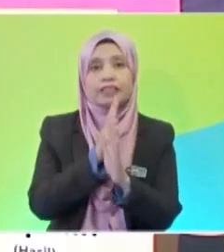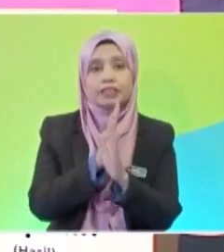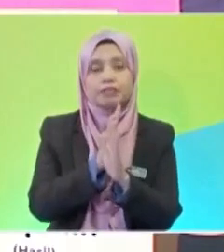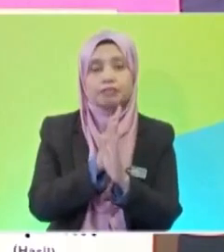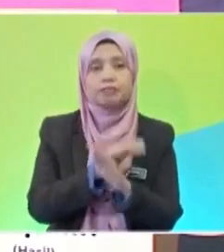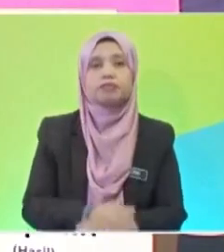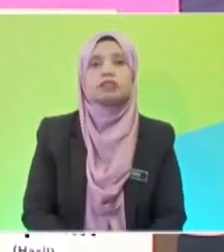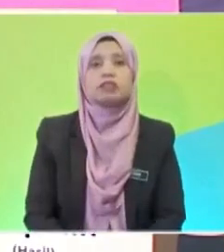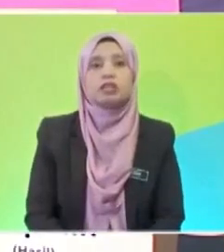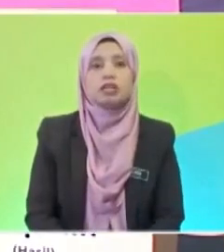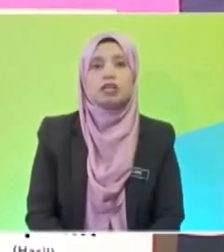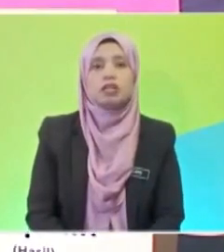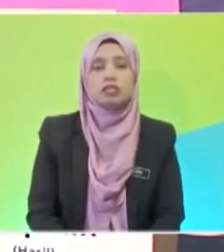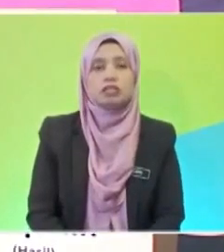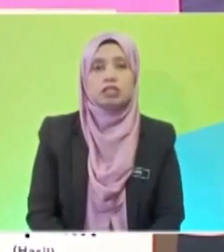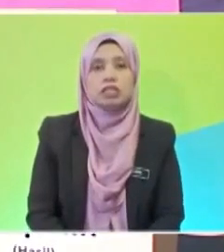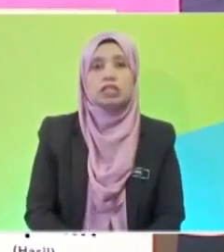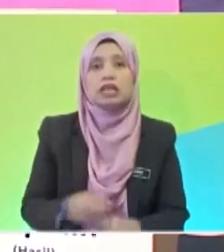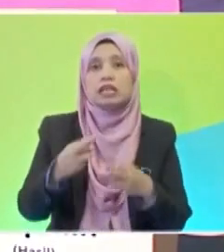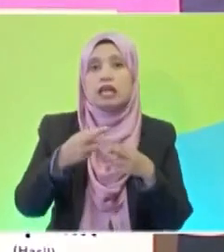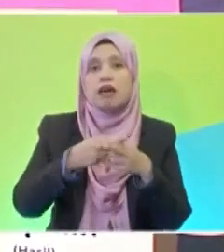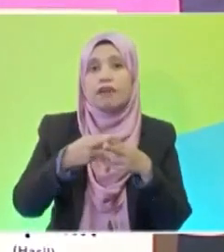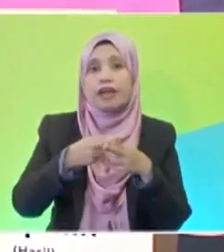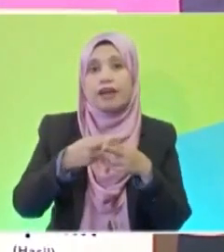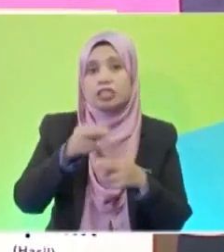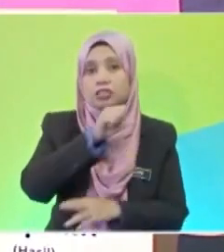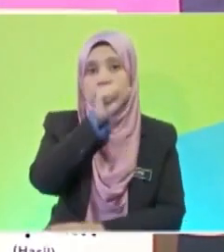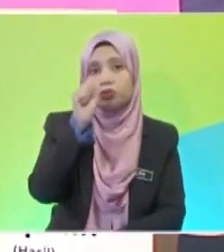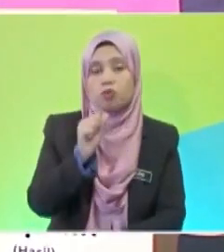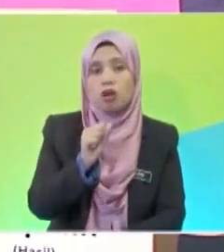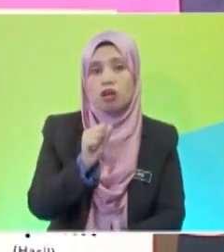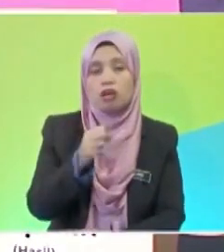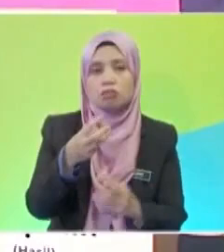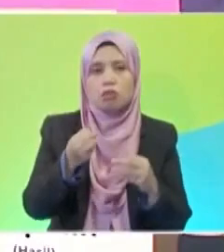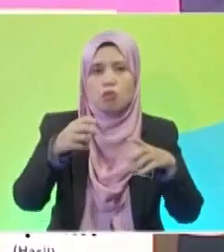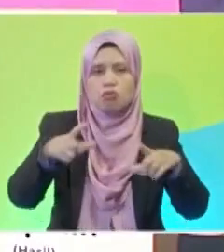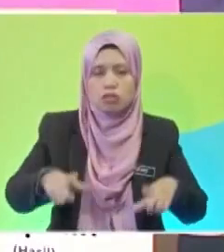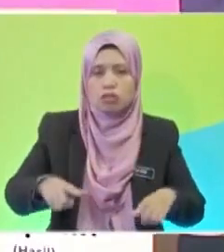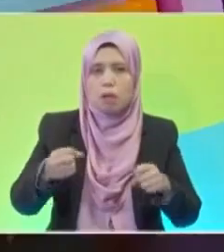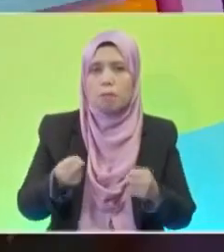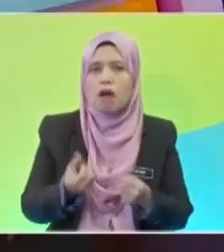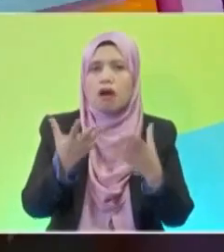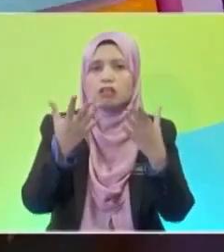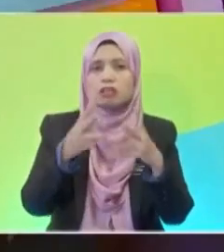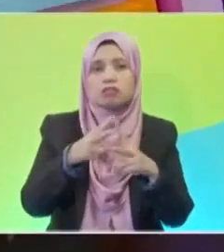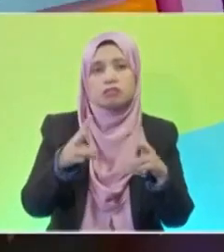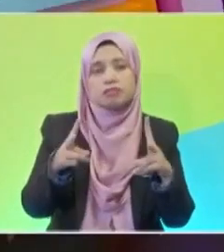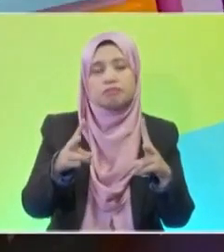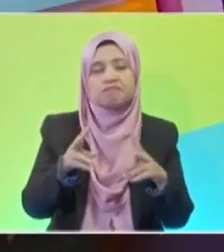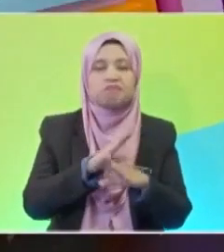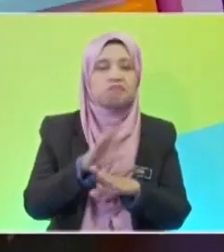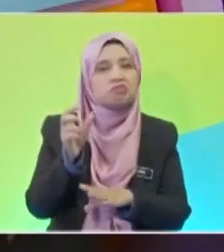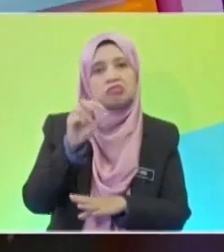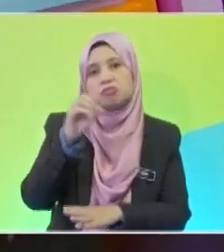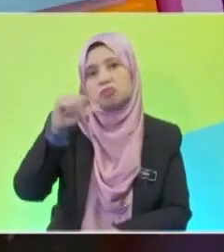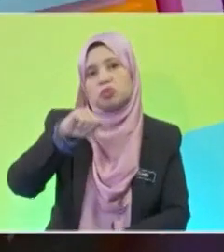di sini, cikgu berikan ringkasan soalan saja Nisa. Baik. Nak letak banyak-banyak nanti nampak padat sangat kan. Yeah. Jadi kita buat ringkasan saja, di mana